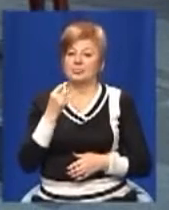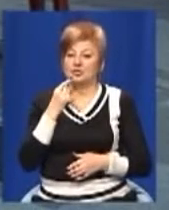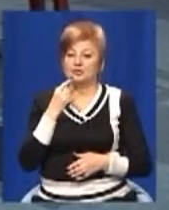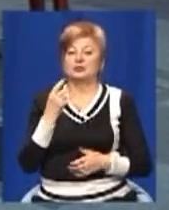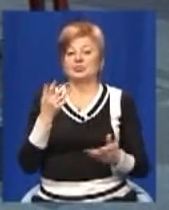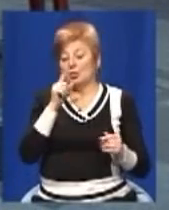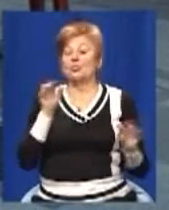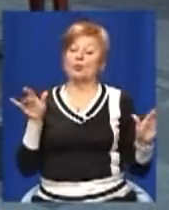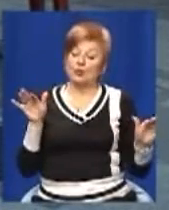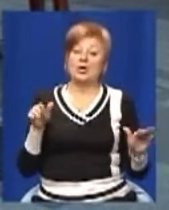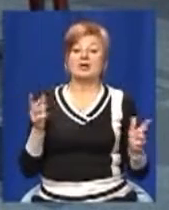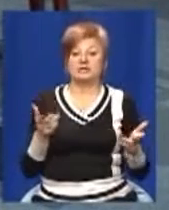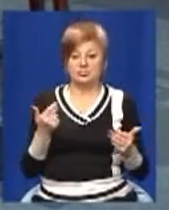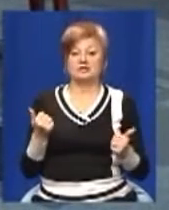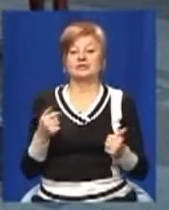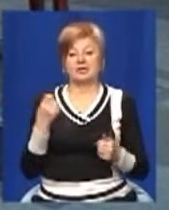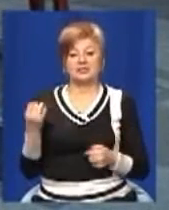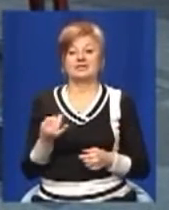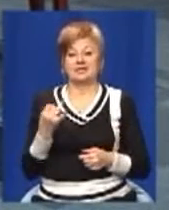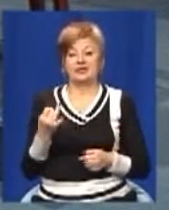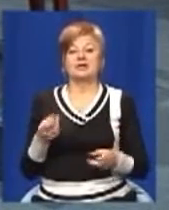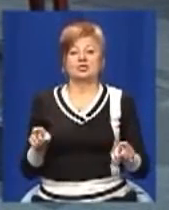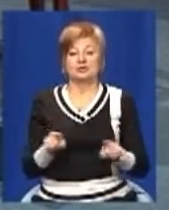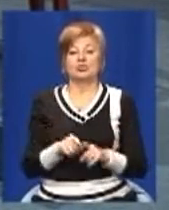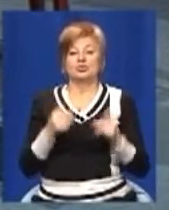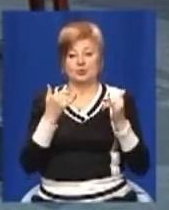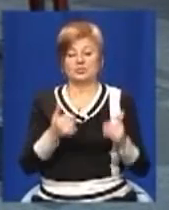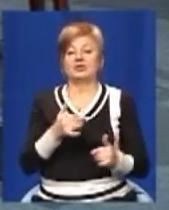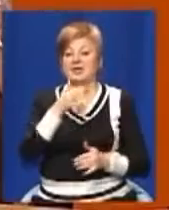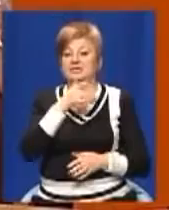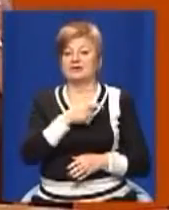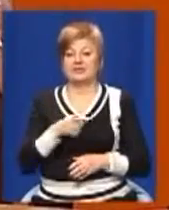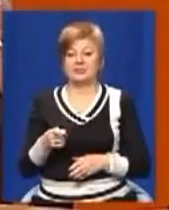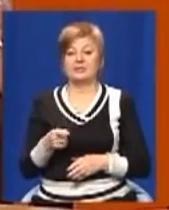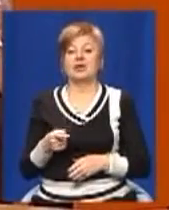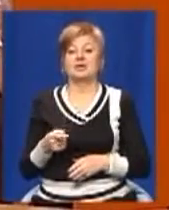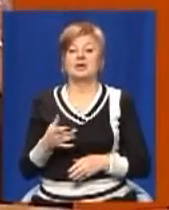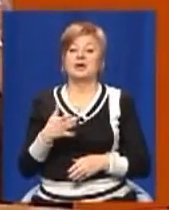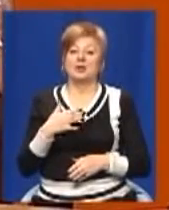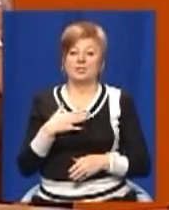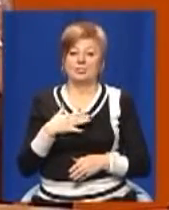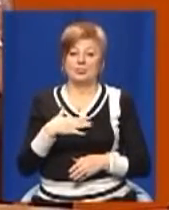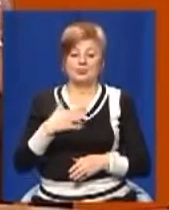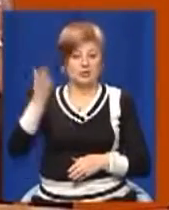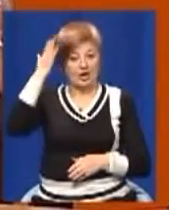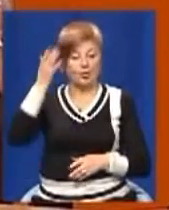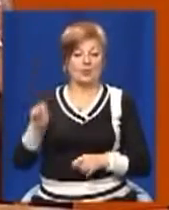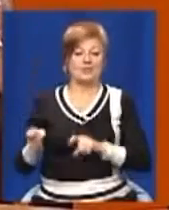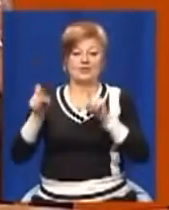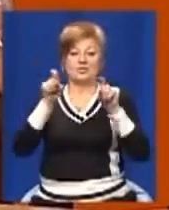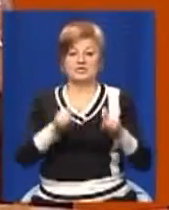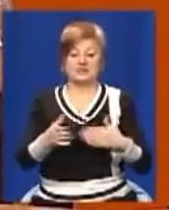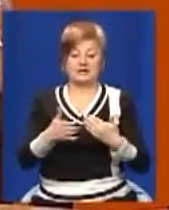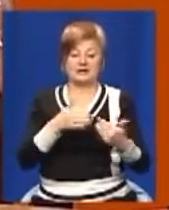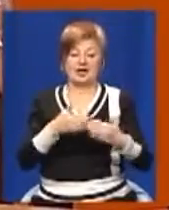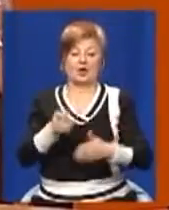також. Попугайчики – це також такі пернаті тваринки, яким треба… Він мені садився на голову, на